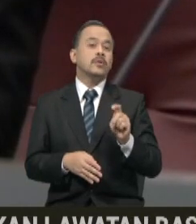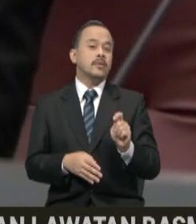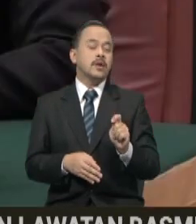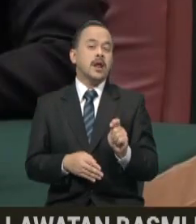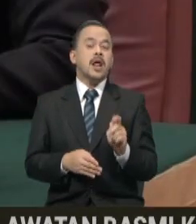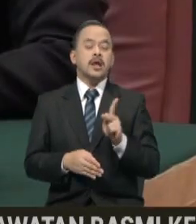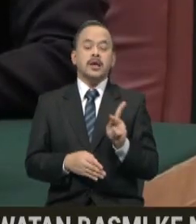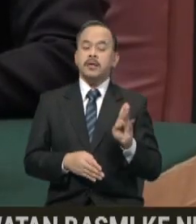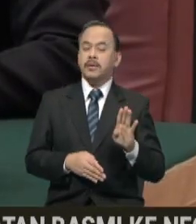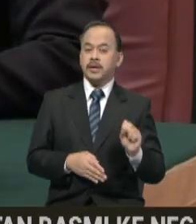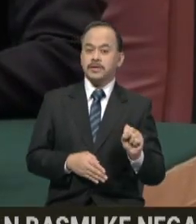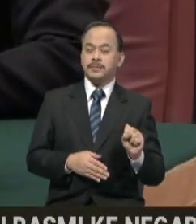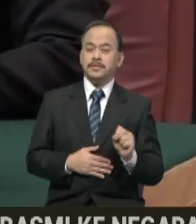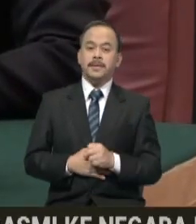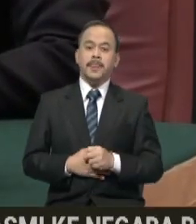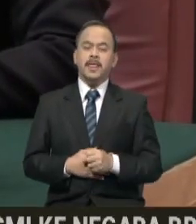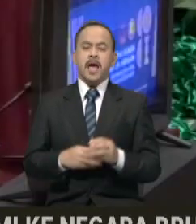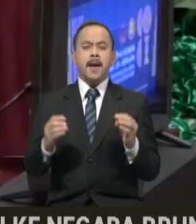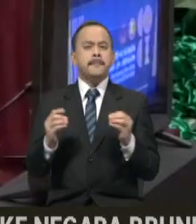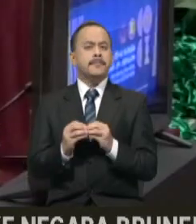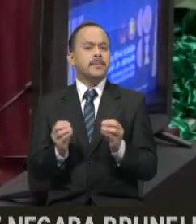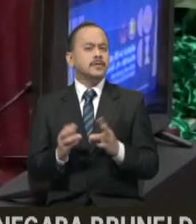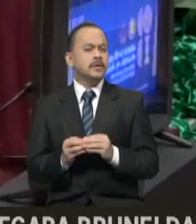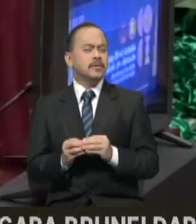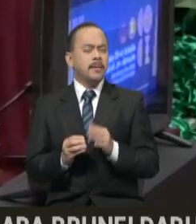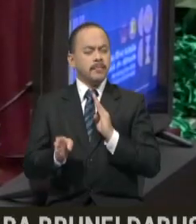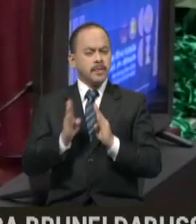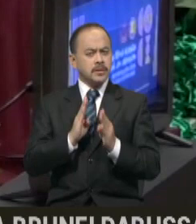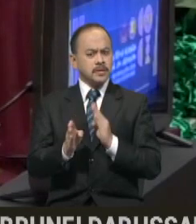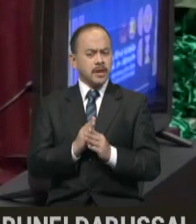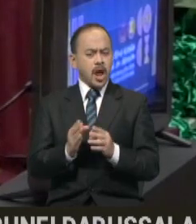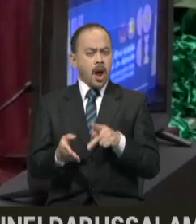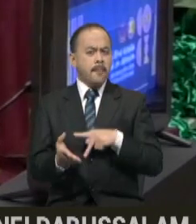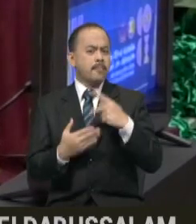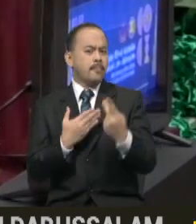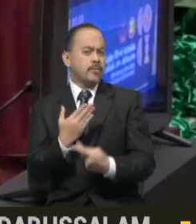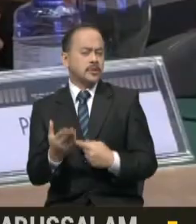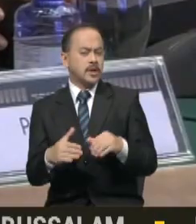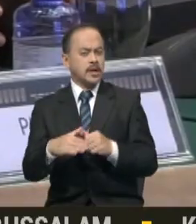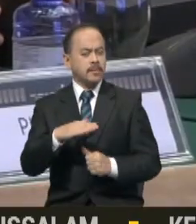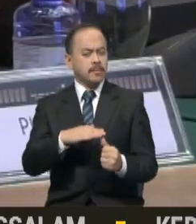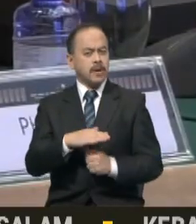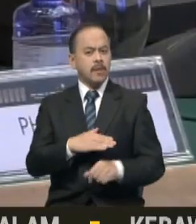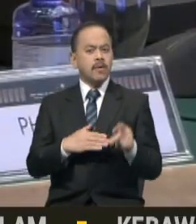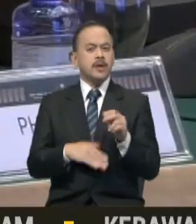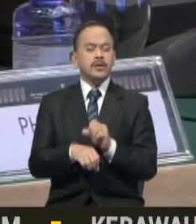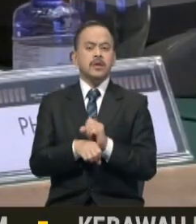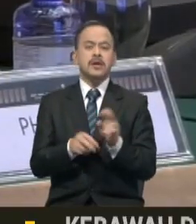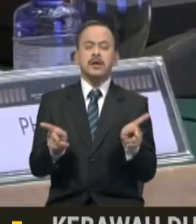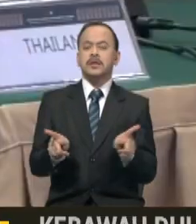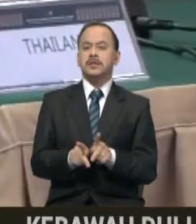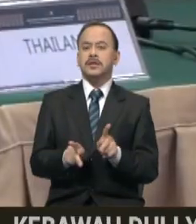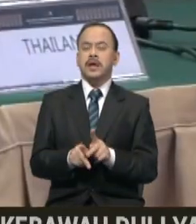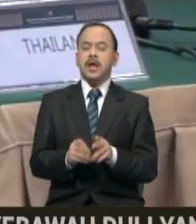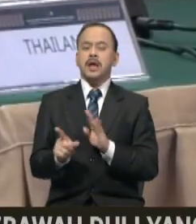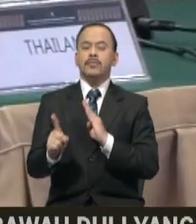Kementerian Kebudayaan Belia dan Sukan. Mesyuarat antara lain membincangkan projek-projek di bawah jawatan kuasa kecil kebudayaan dan